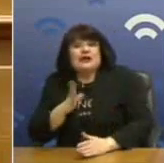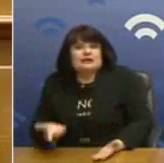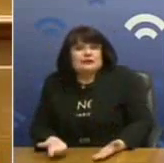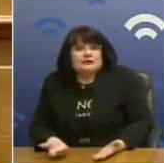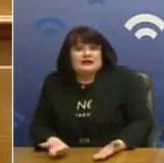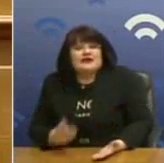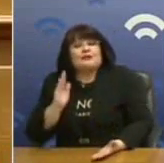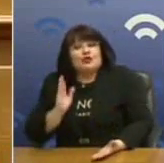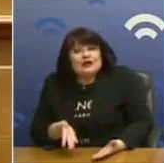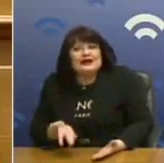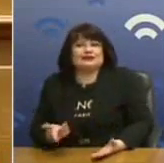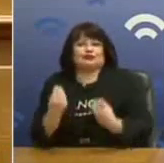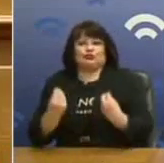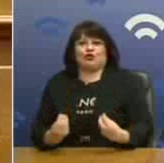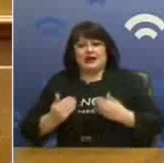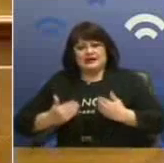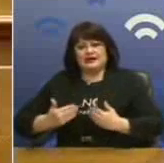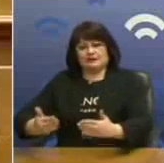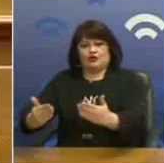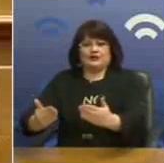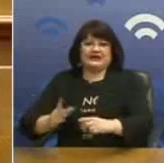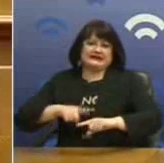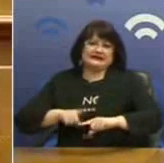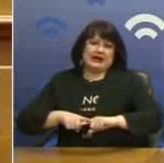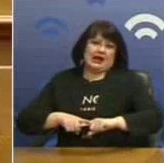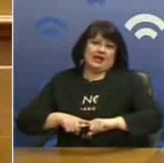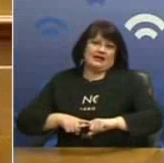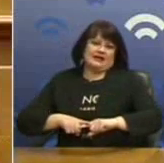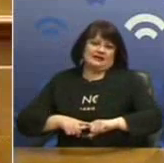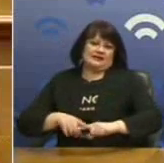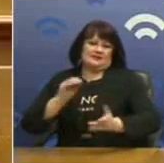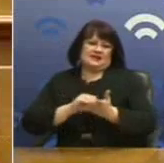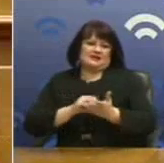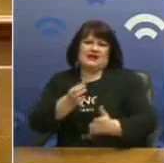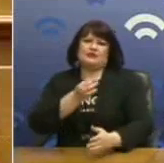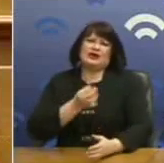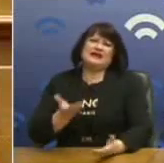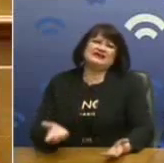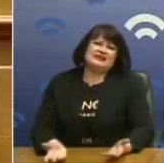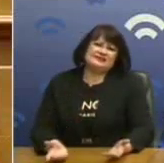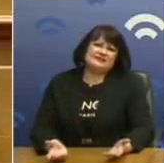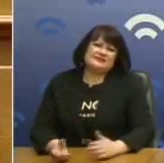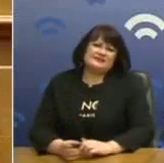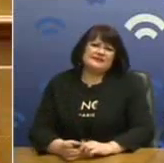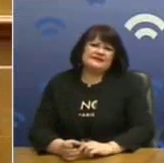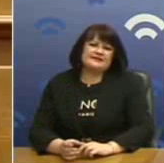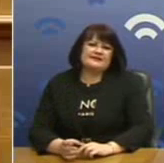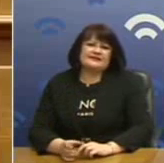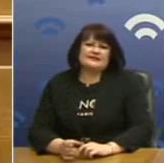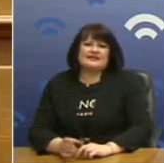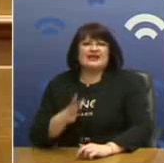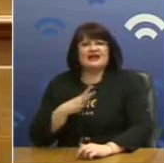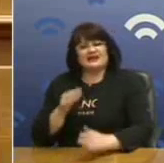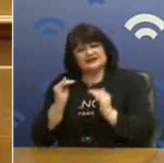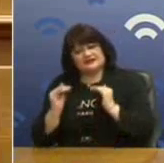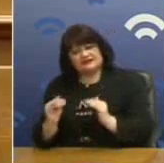έχουν μια καλύτερη προοπτική στη χώρα. Και μου λέτε άλλη μία απάτη. Μα θέλετε να κρατήσουμε το ισχύον πρόγραμμα και να